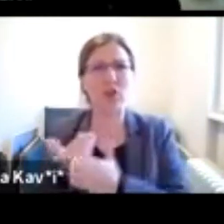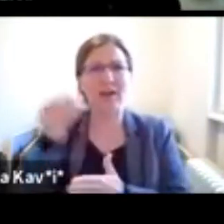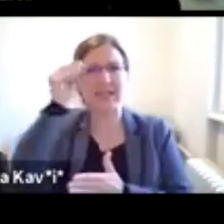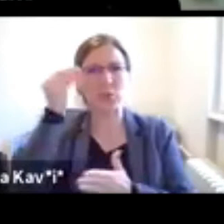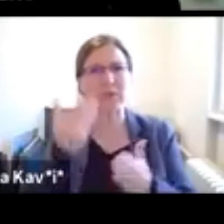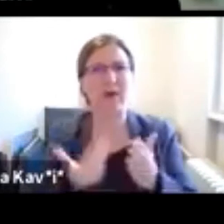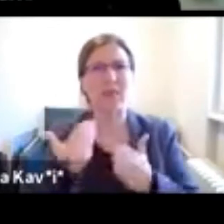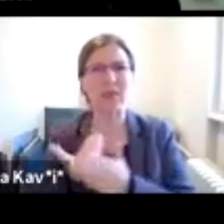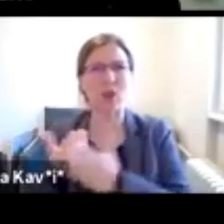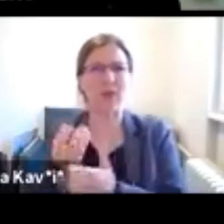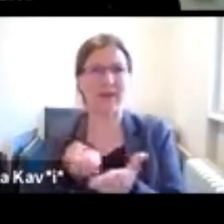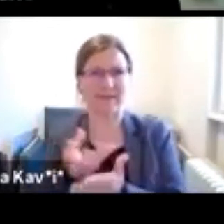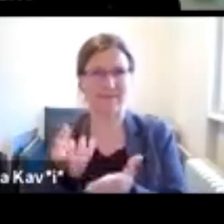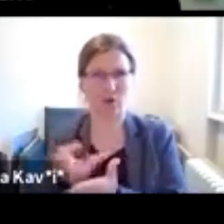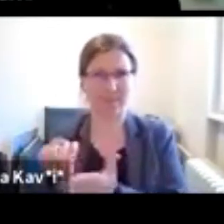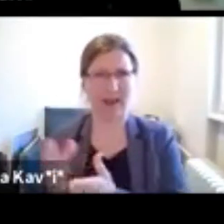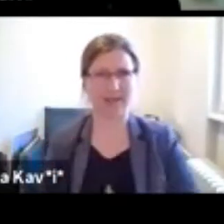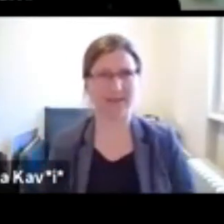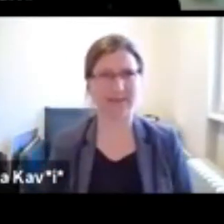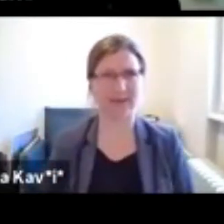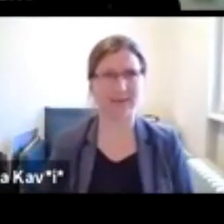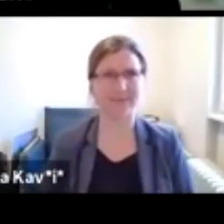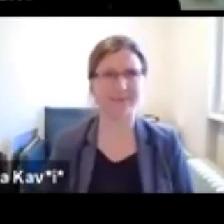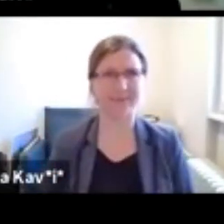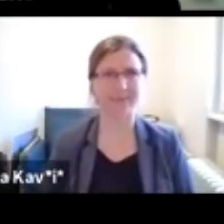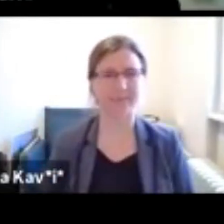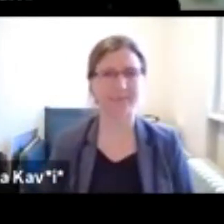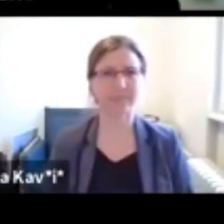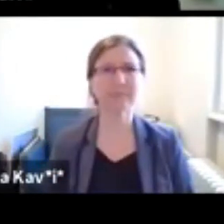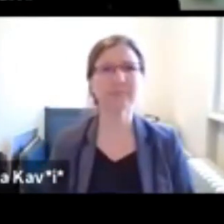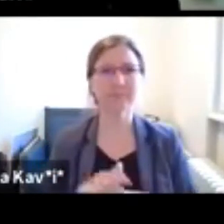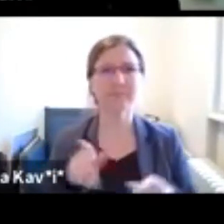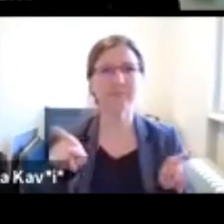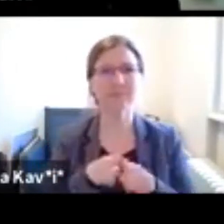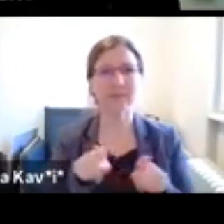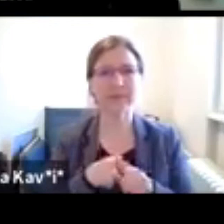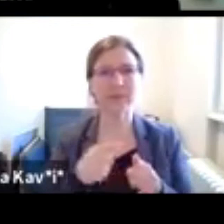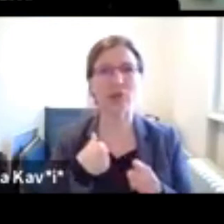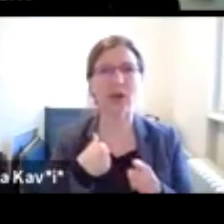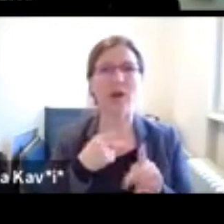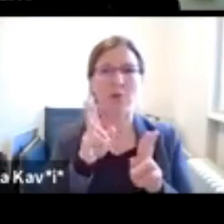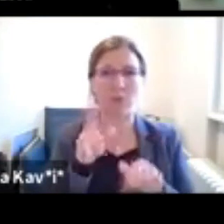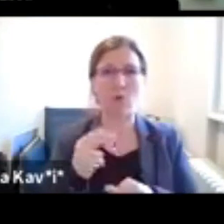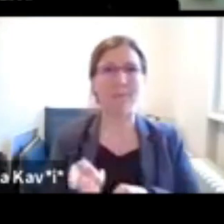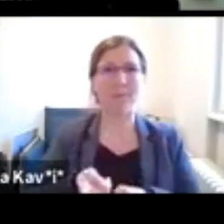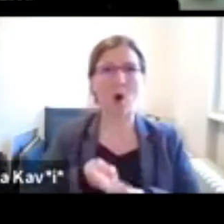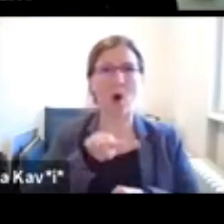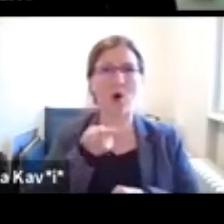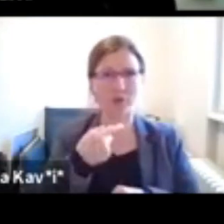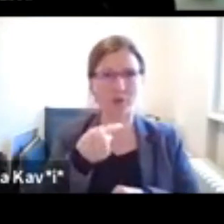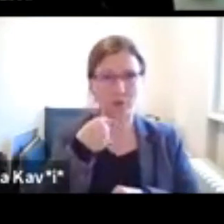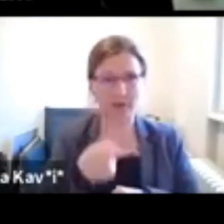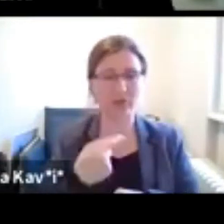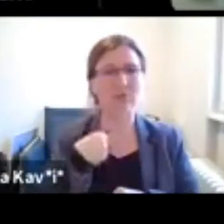te informacije kojima raspolažemo. Ono što sa velikim ponosom mogu reći, mislim da i onima koji